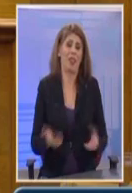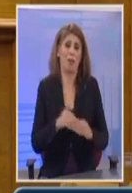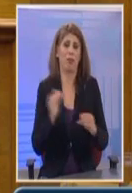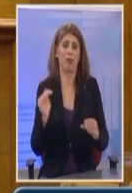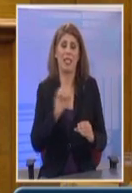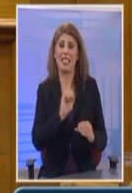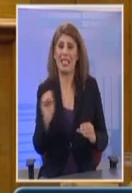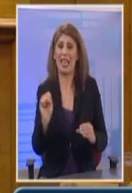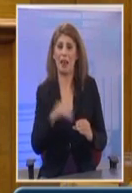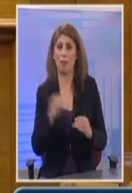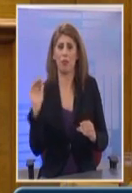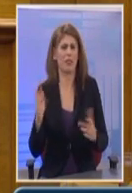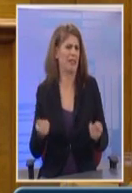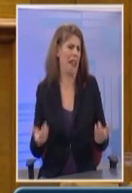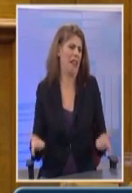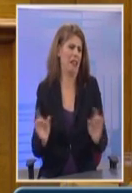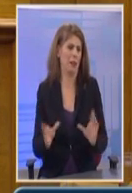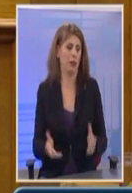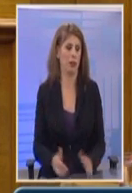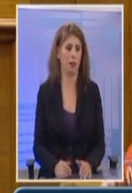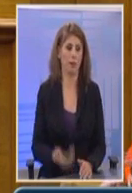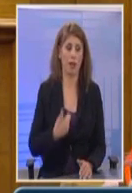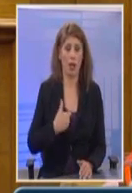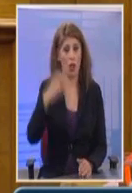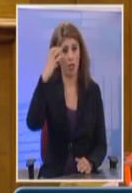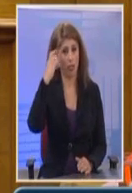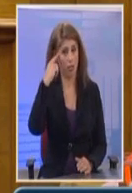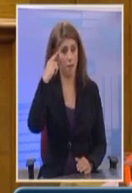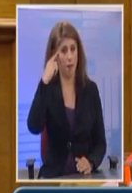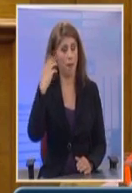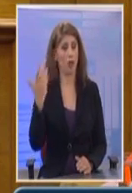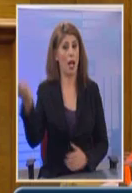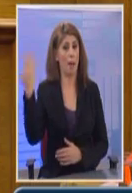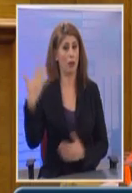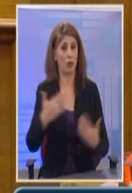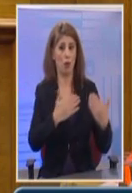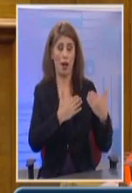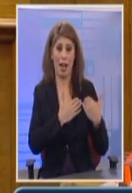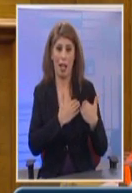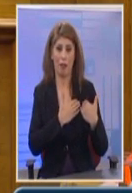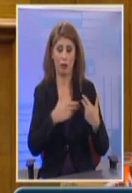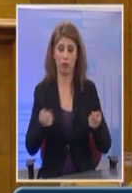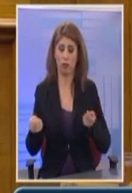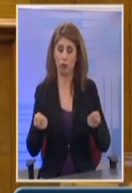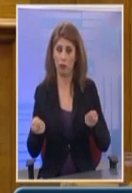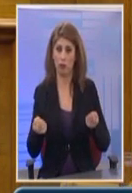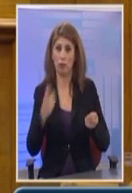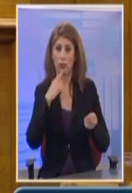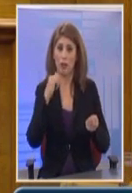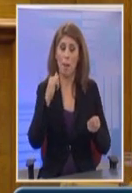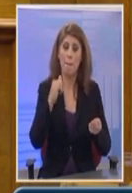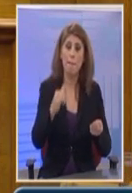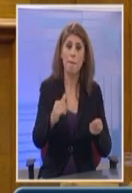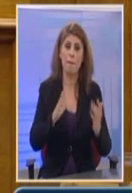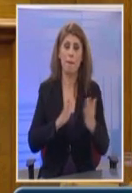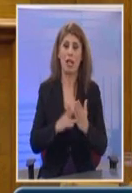και από τη Σέγγεν»? Εγώ έχω να θυμηθώ ότι από τότε που αναλάβατε είμαστε διαρκώς